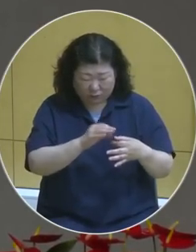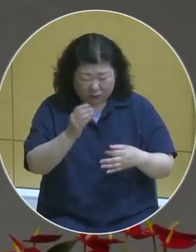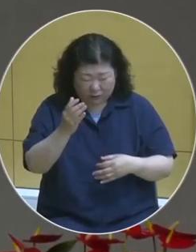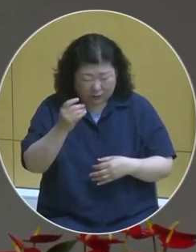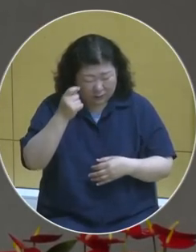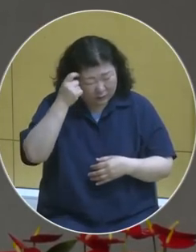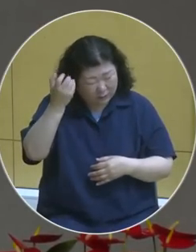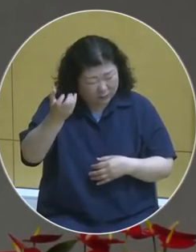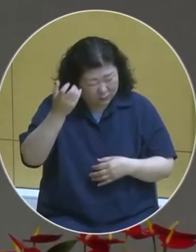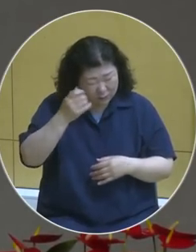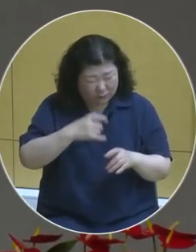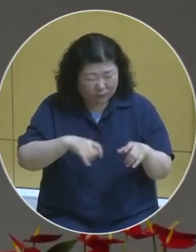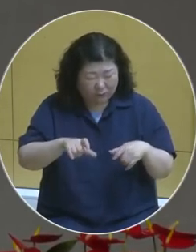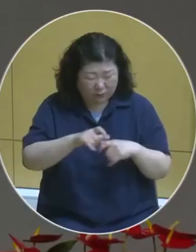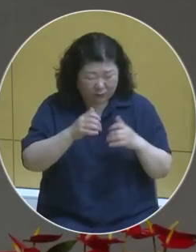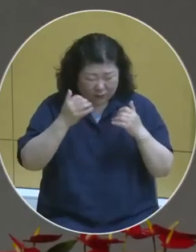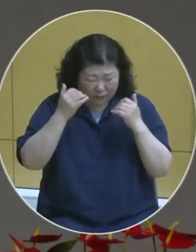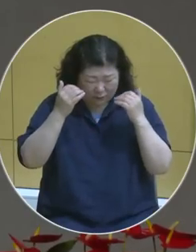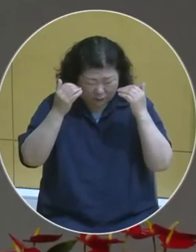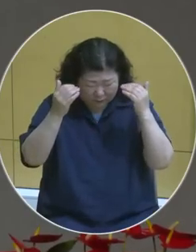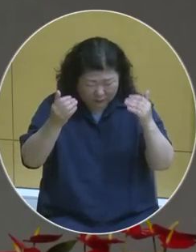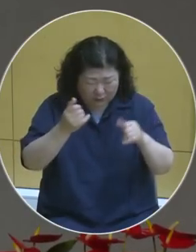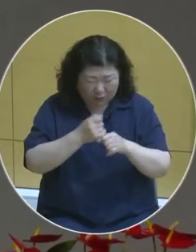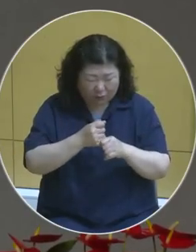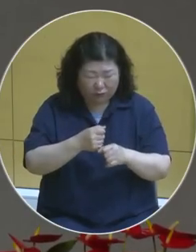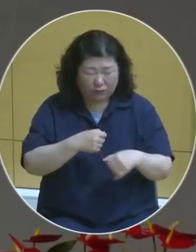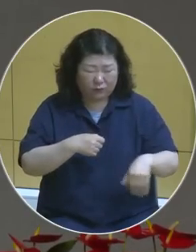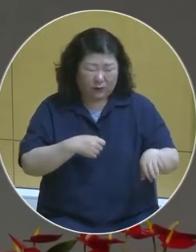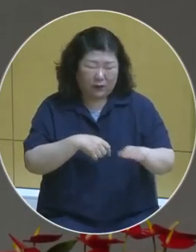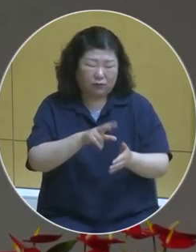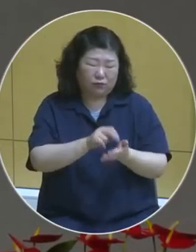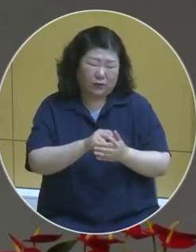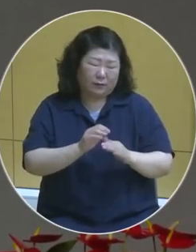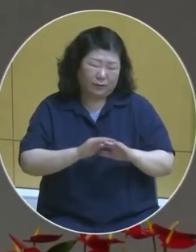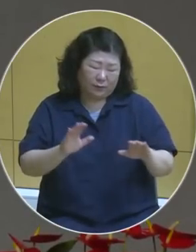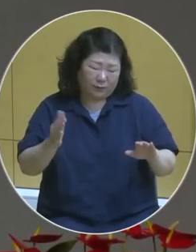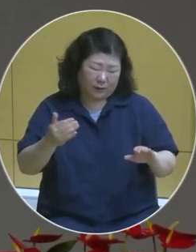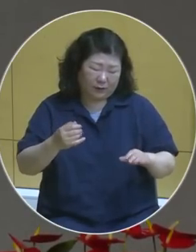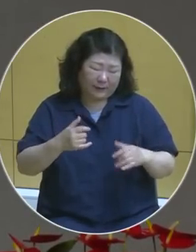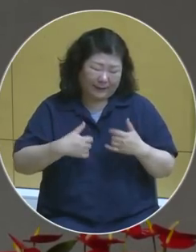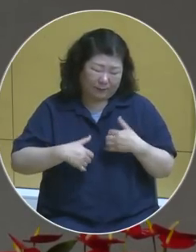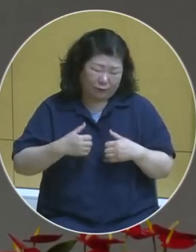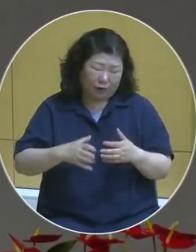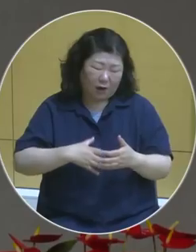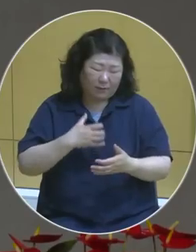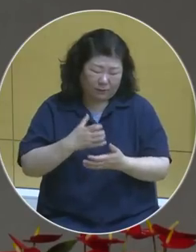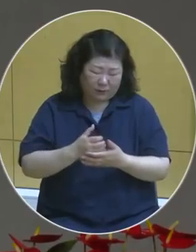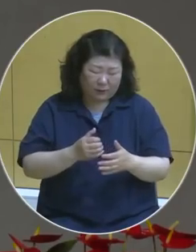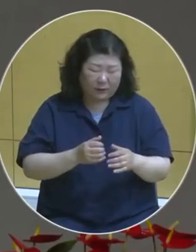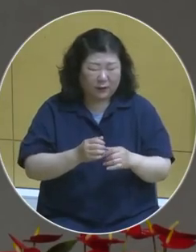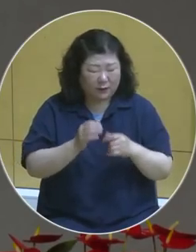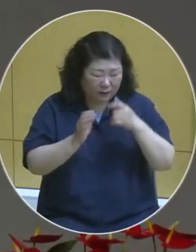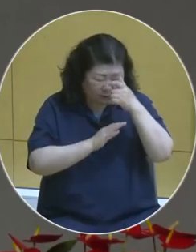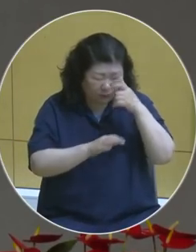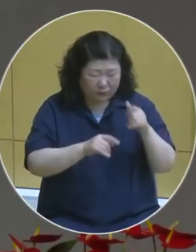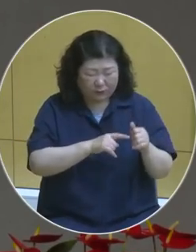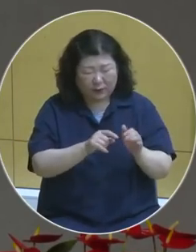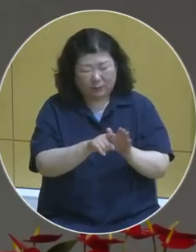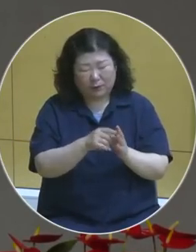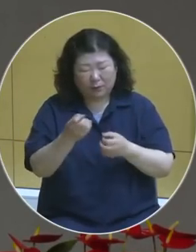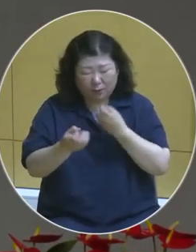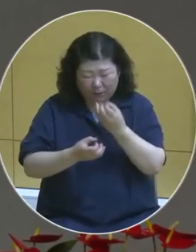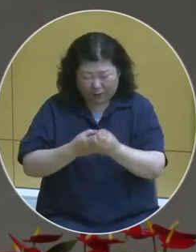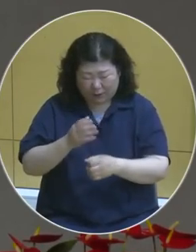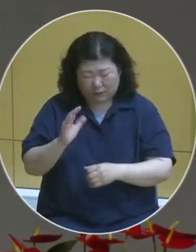영적으로도 성장하게 하시고 우리의 문제가 풀어지는 기쁨과 감격이 사랑하는 성도들의 신앙 고백이 되게